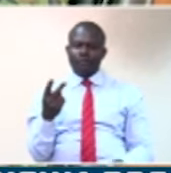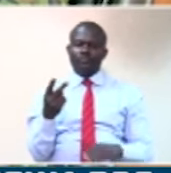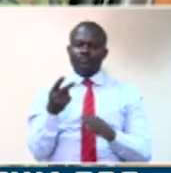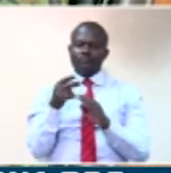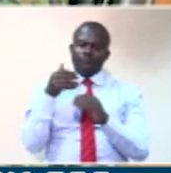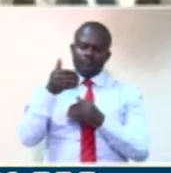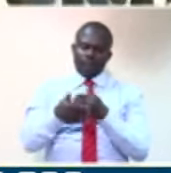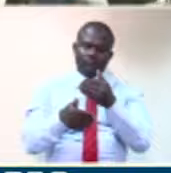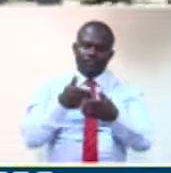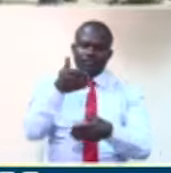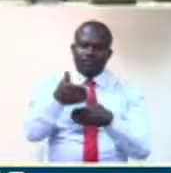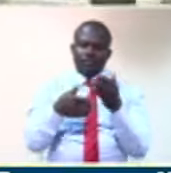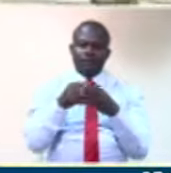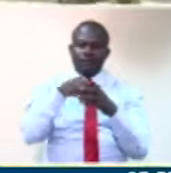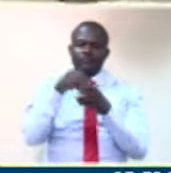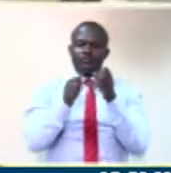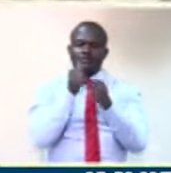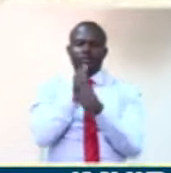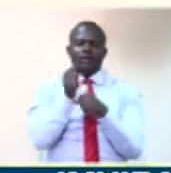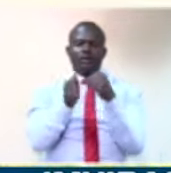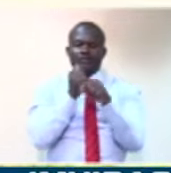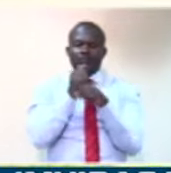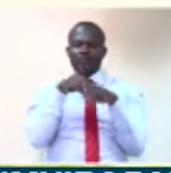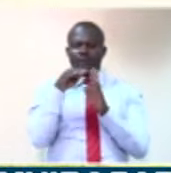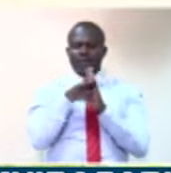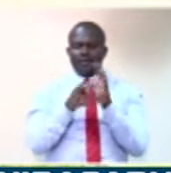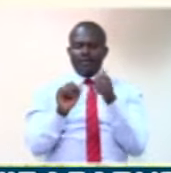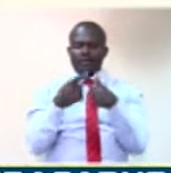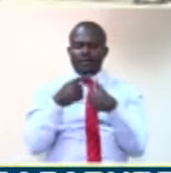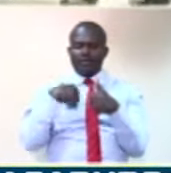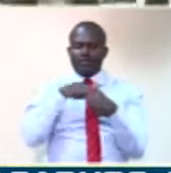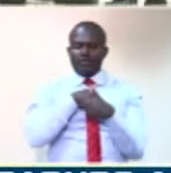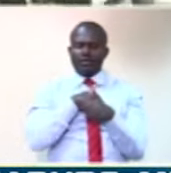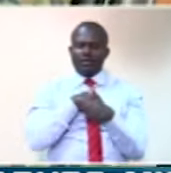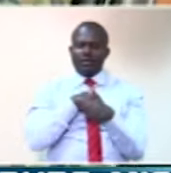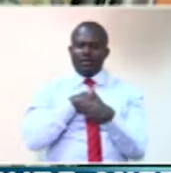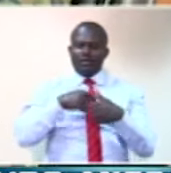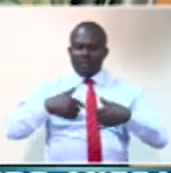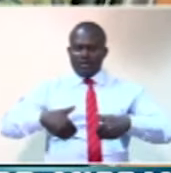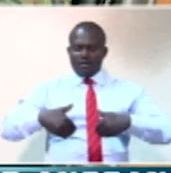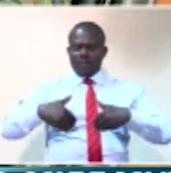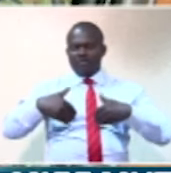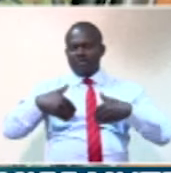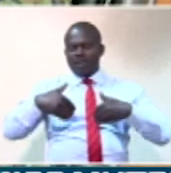zigenda ziba ziriho buri mwaka. Hariho programme ya mbere twita Junior Command and Staff Course